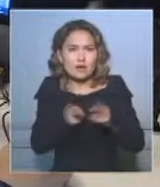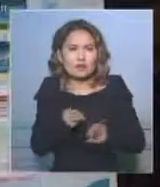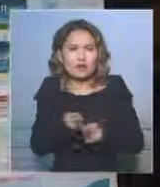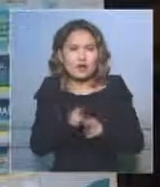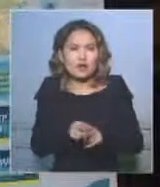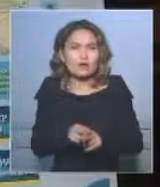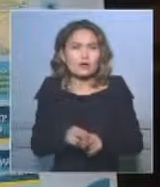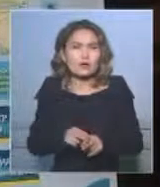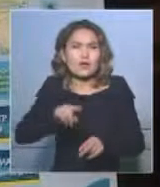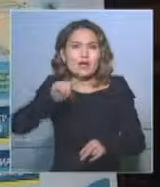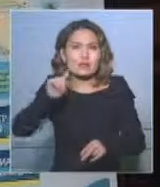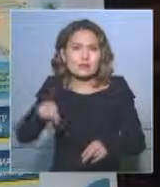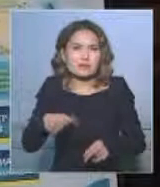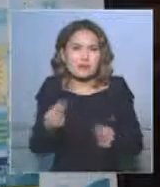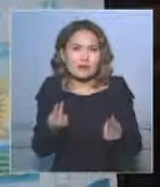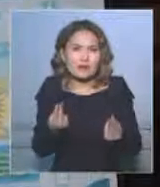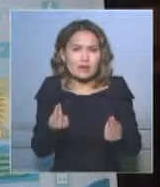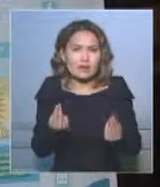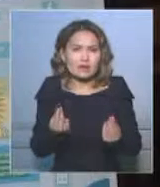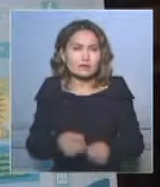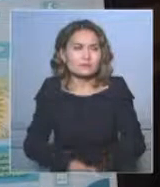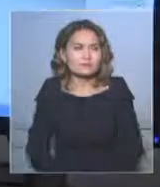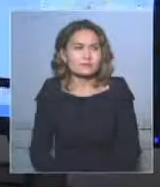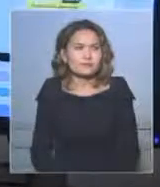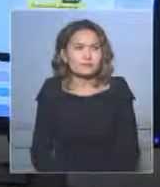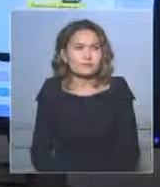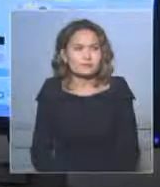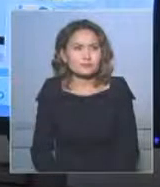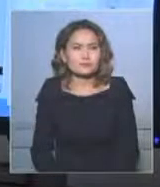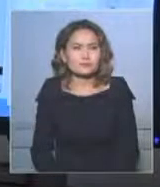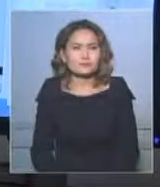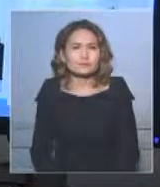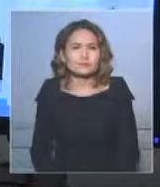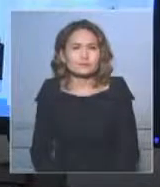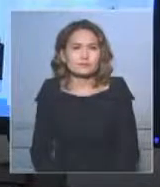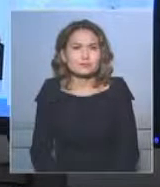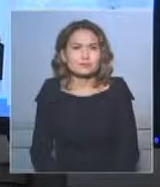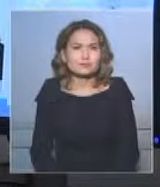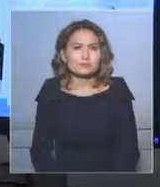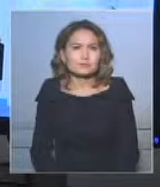интернет алаяқтары сенгіш адамдарды құрығына түсіруді тоқтатар емес.